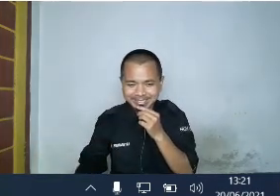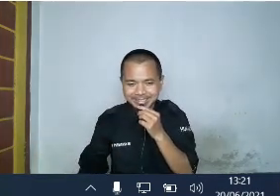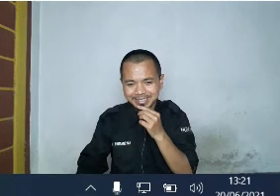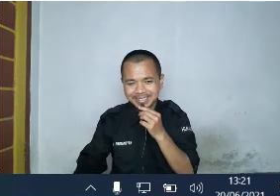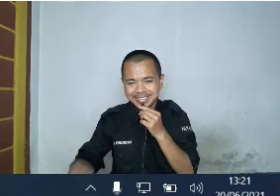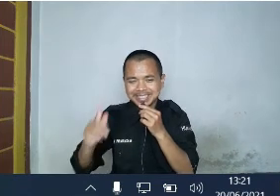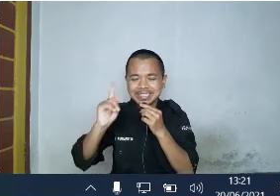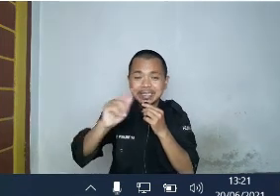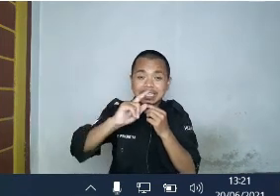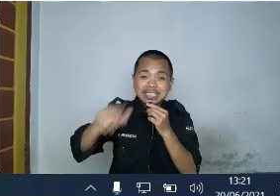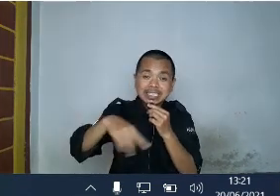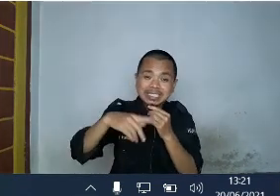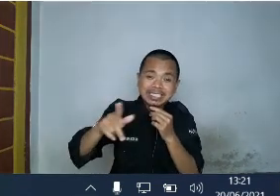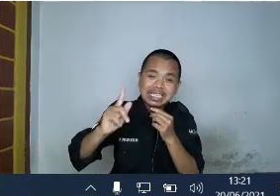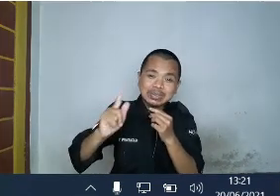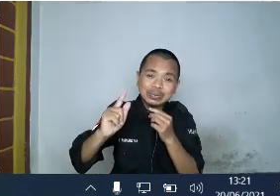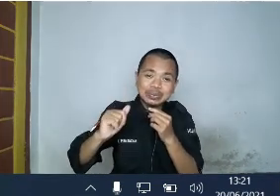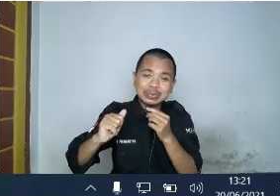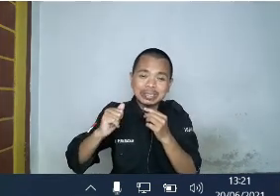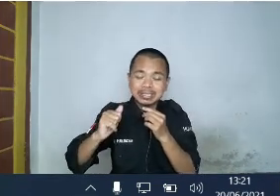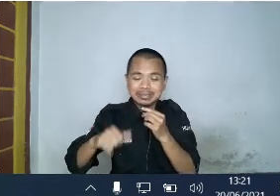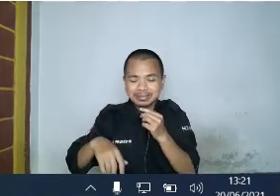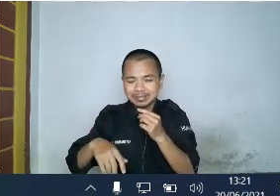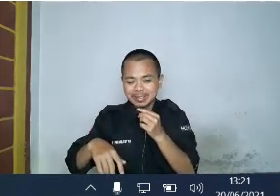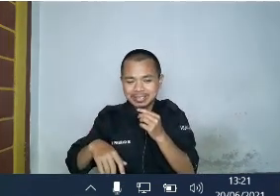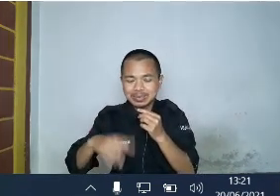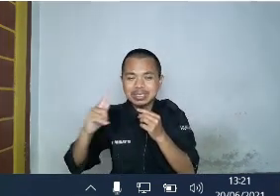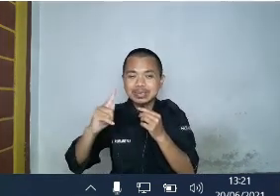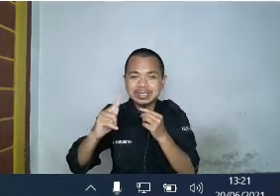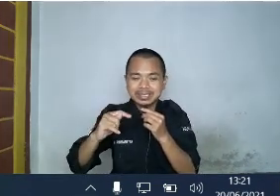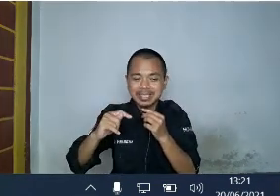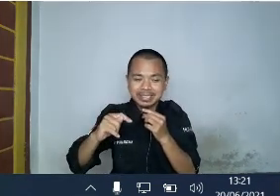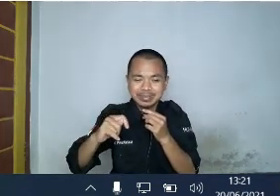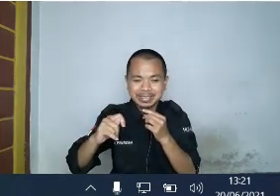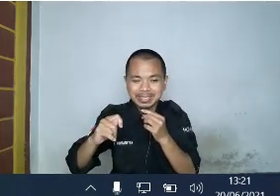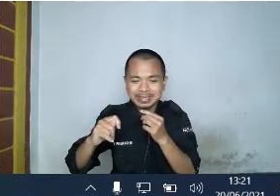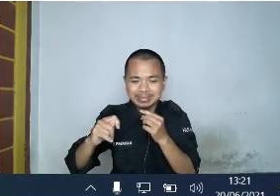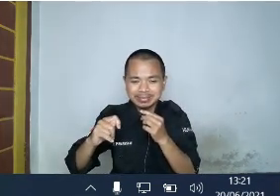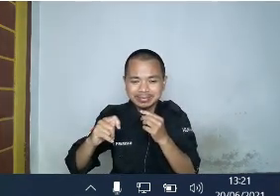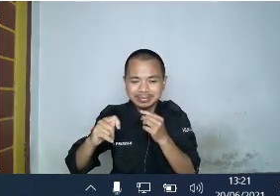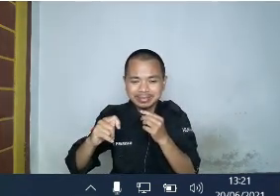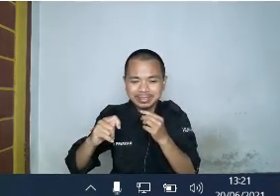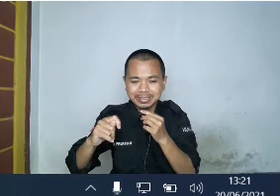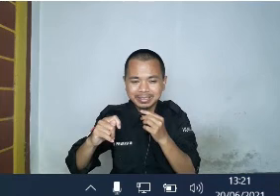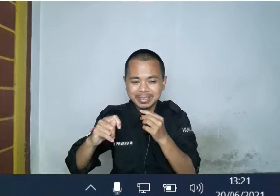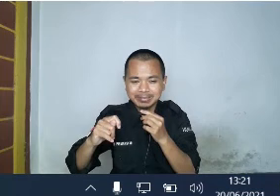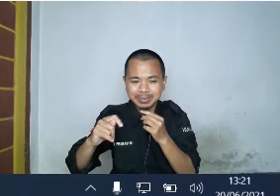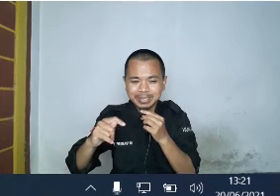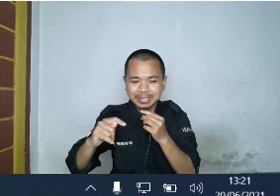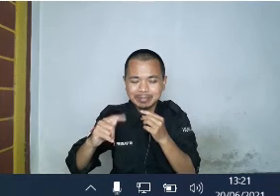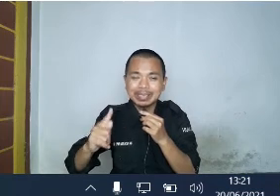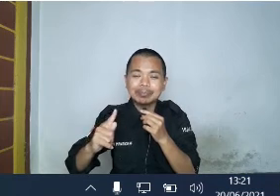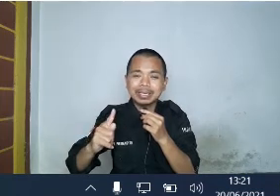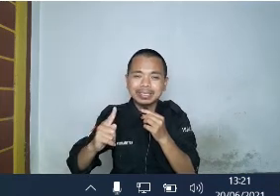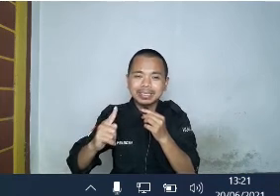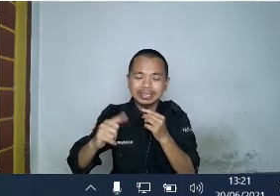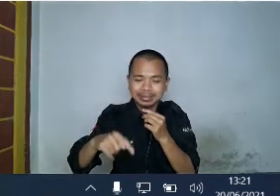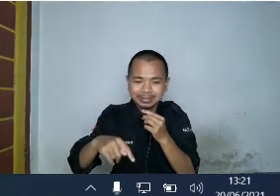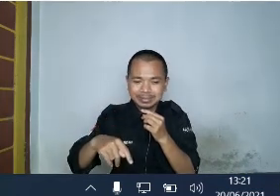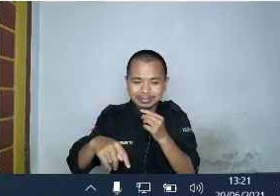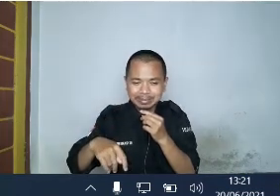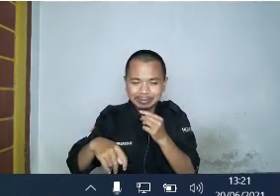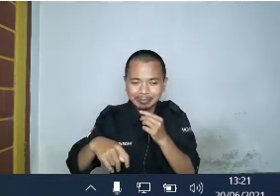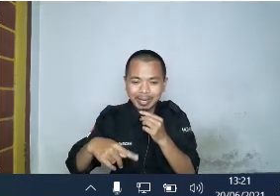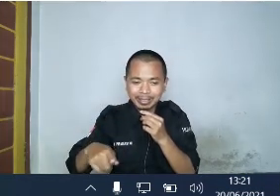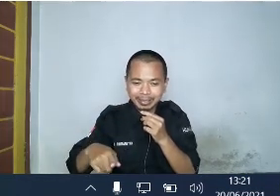Kezia selesaiin satu dulu ya jadi 11 selesaiin misalkan Eh mulai 06.00